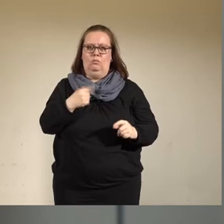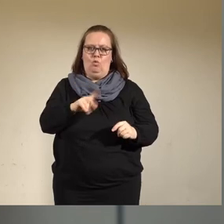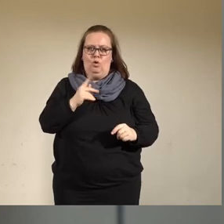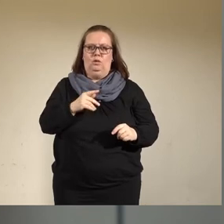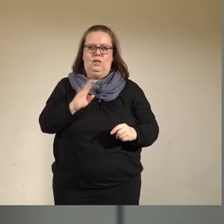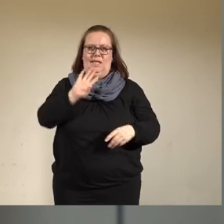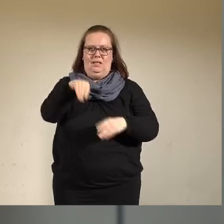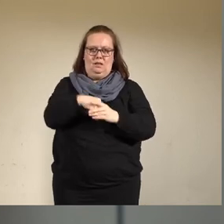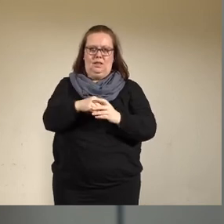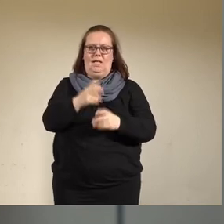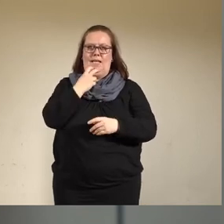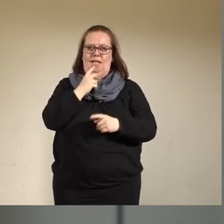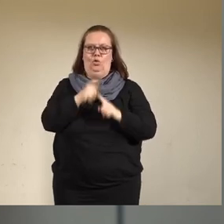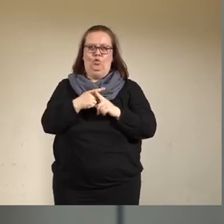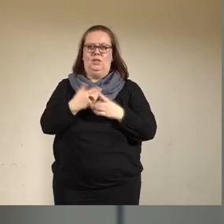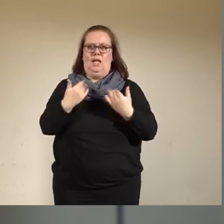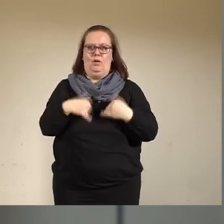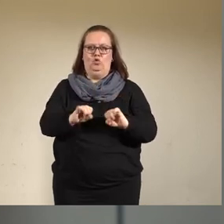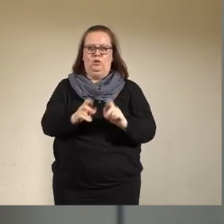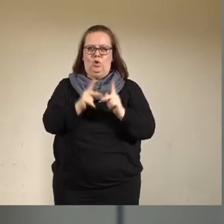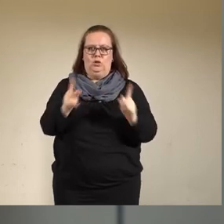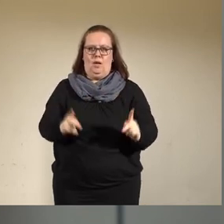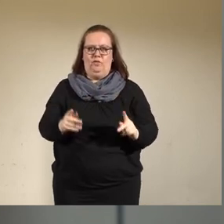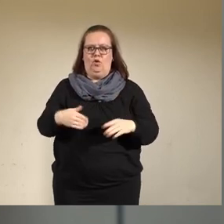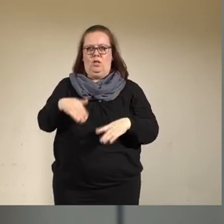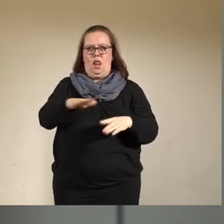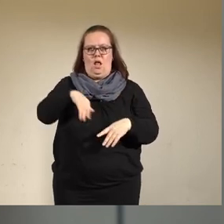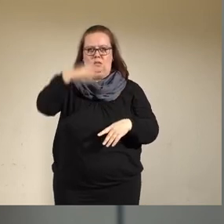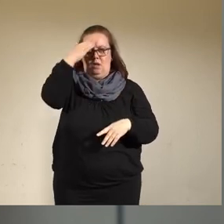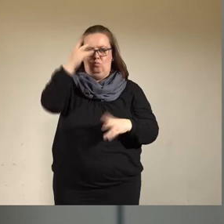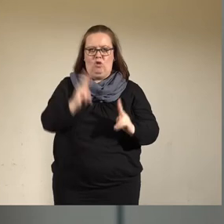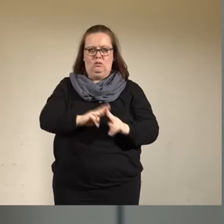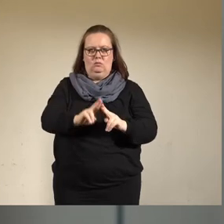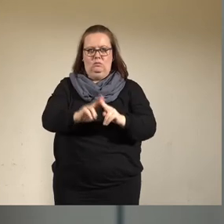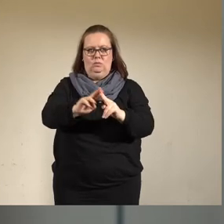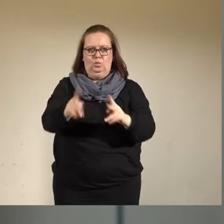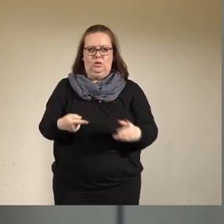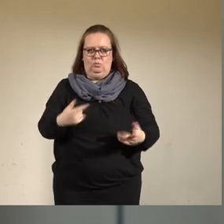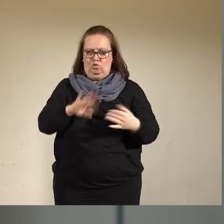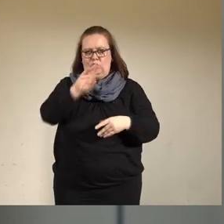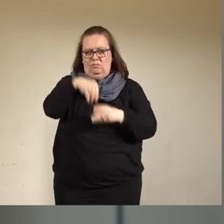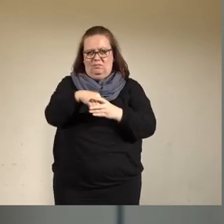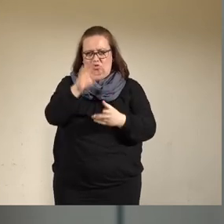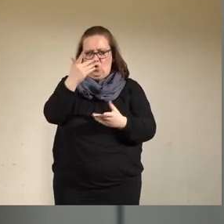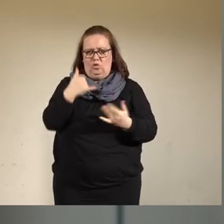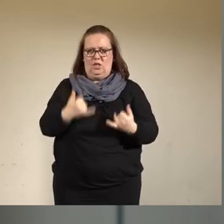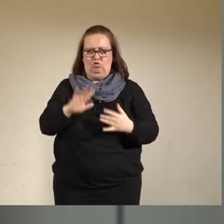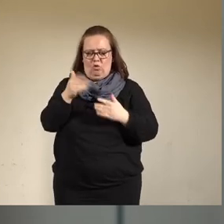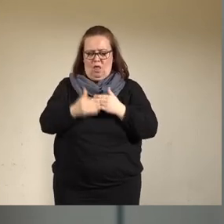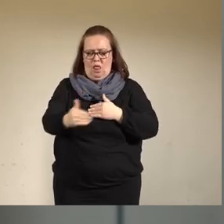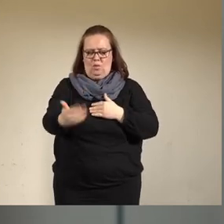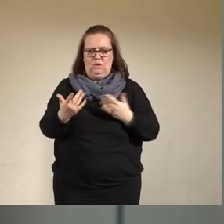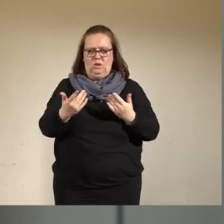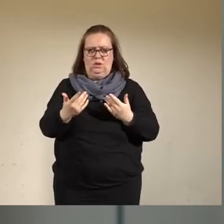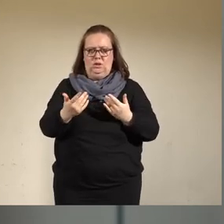das integrierte Energie- und Klimaschutzkonzept der Landeshauptstadt grundlegend überarbeitet werden soll. Und genau das passiert